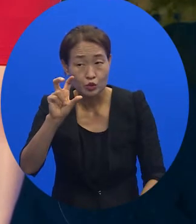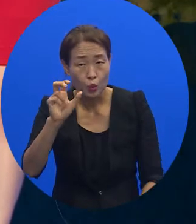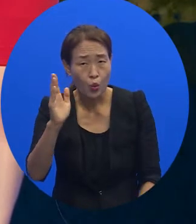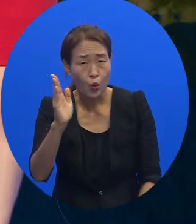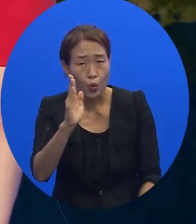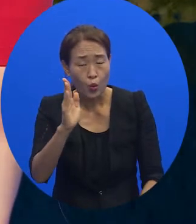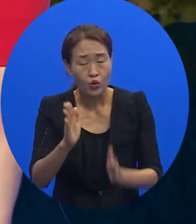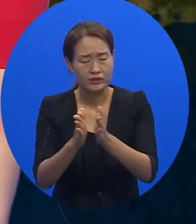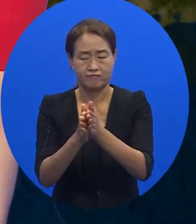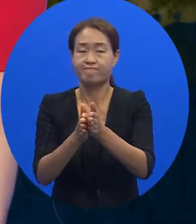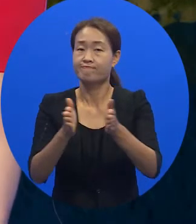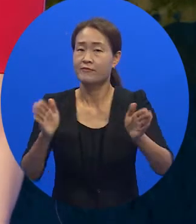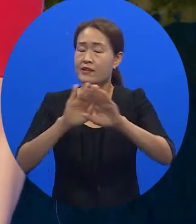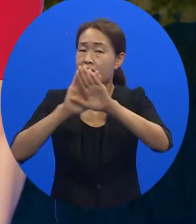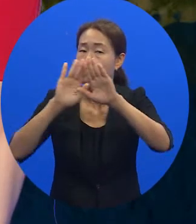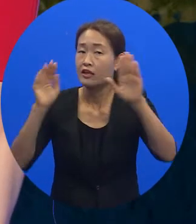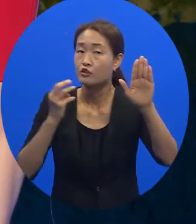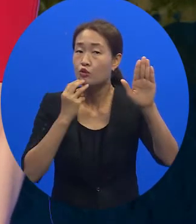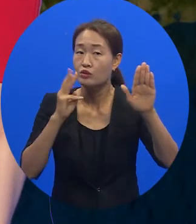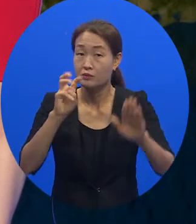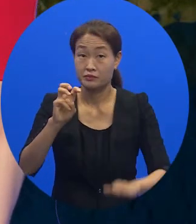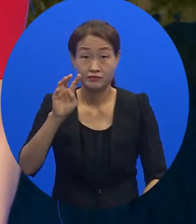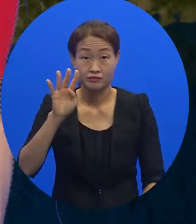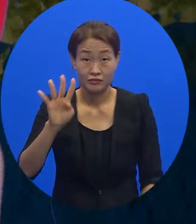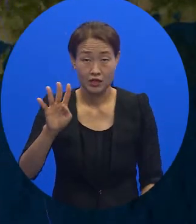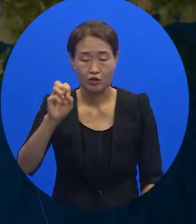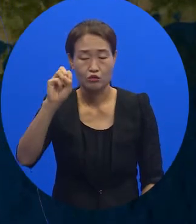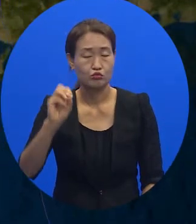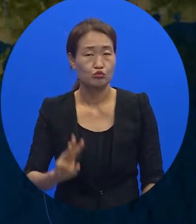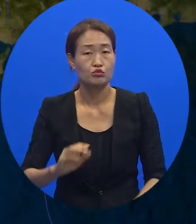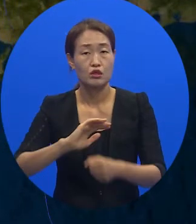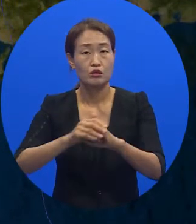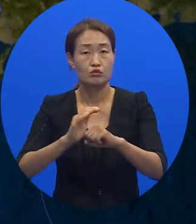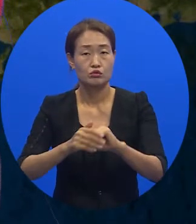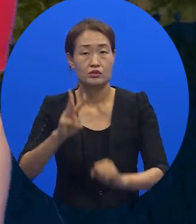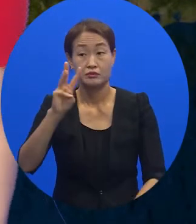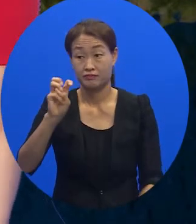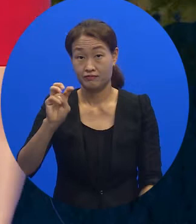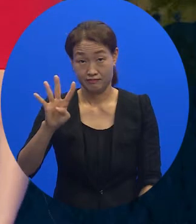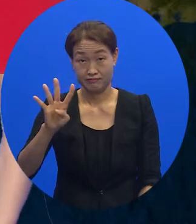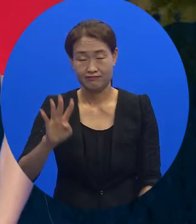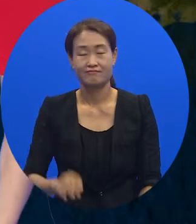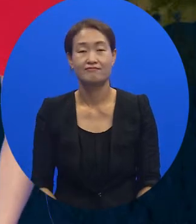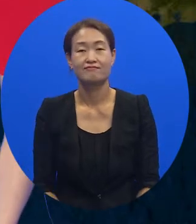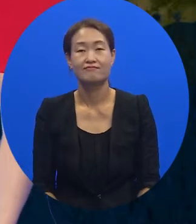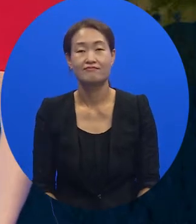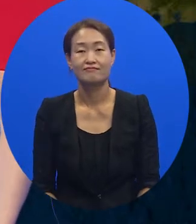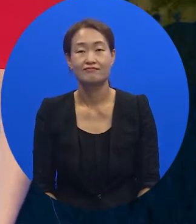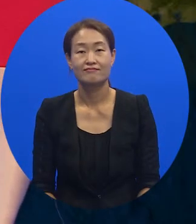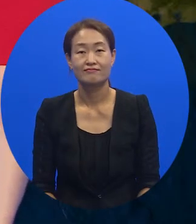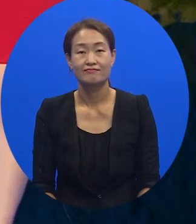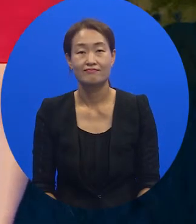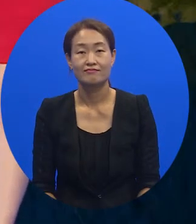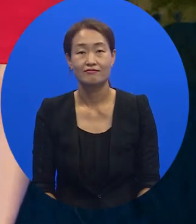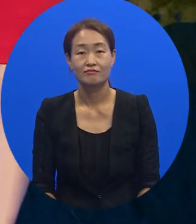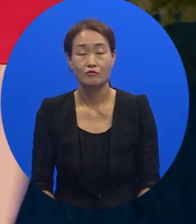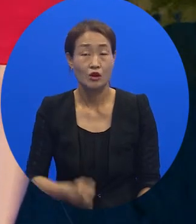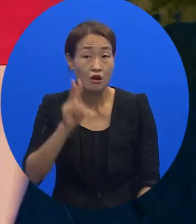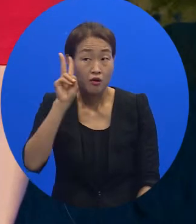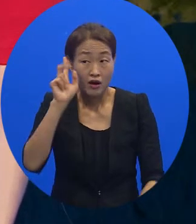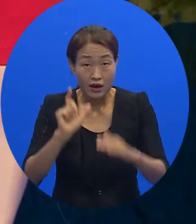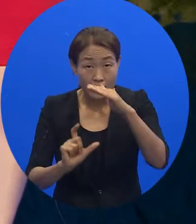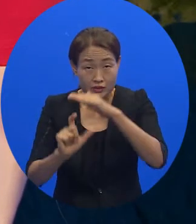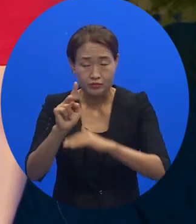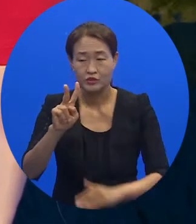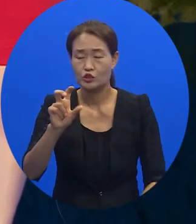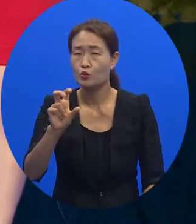안팎으로 시작하겠고, 한낮에는 서울이 34도, 광주와 대구 34도가 예상됩니다. 모레 아침